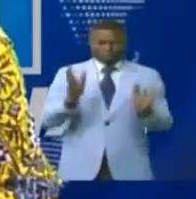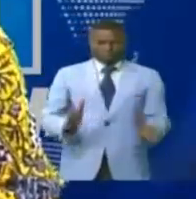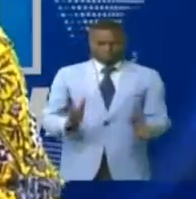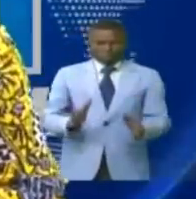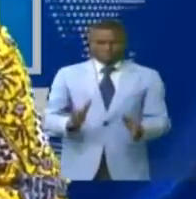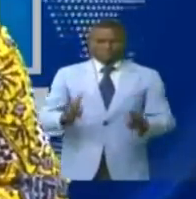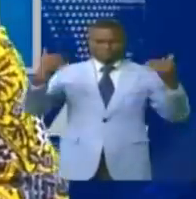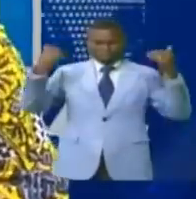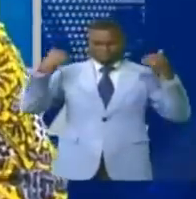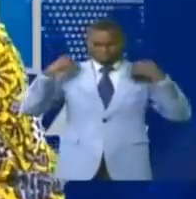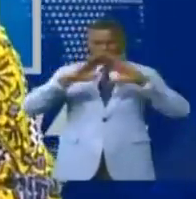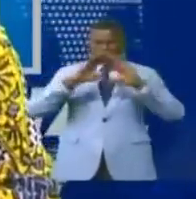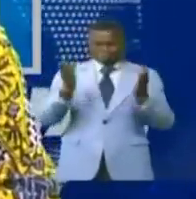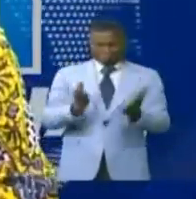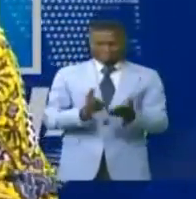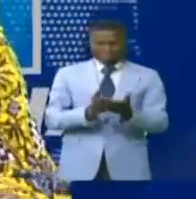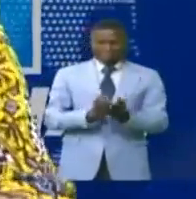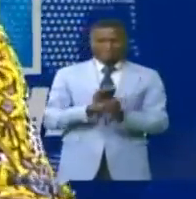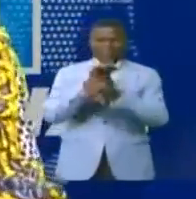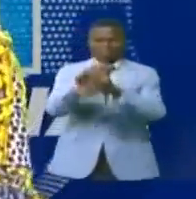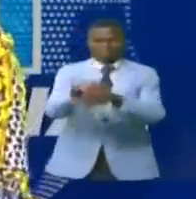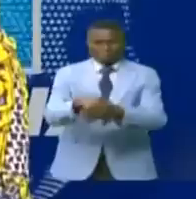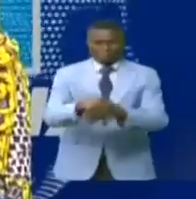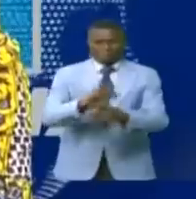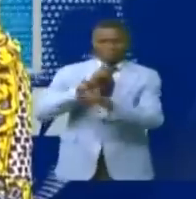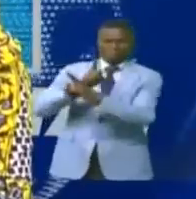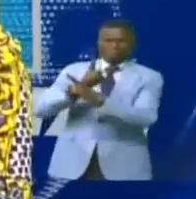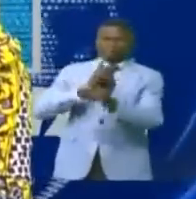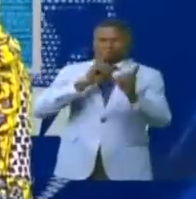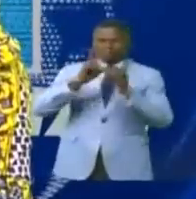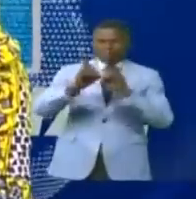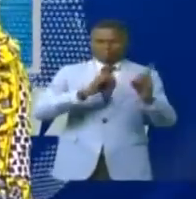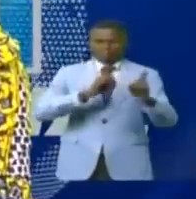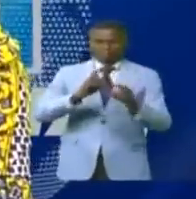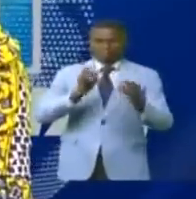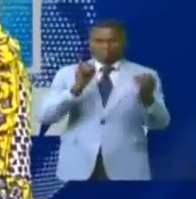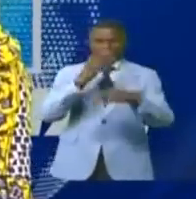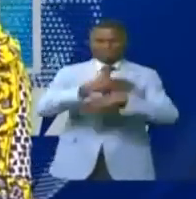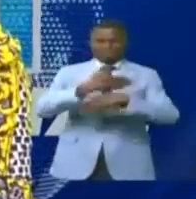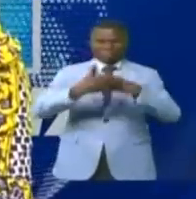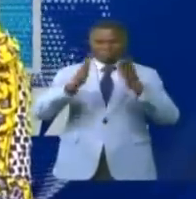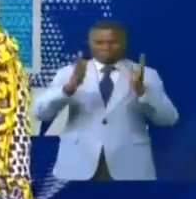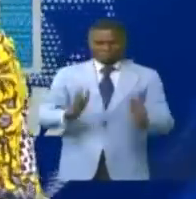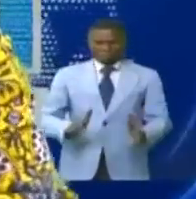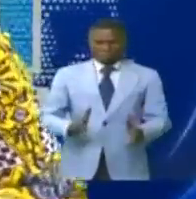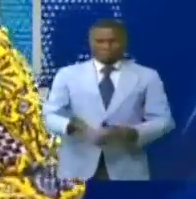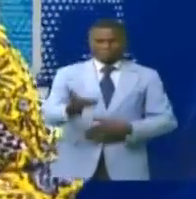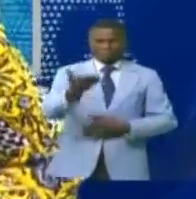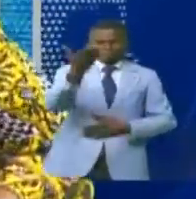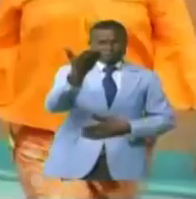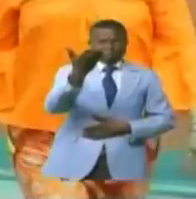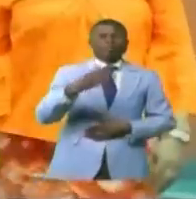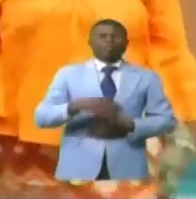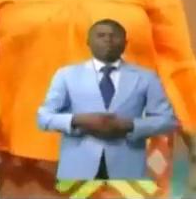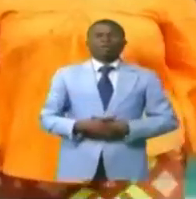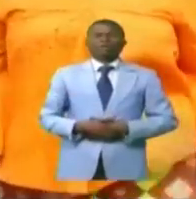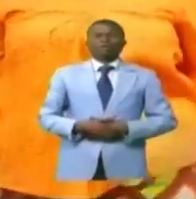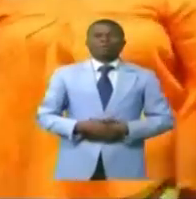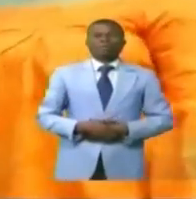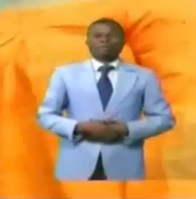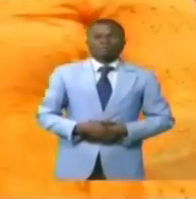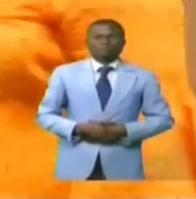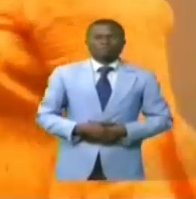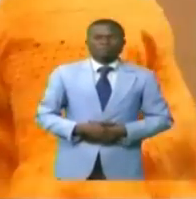L'employeur et les employés se sont engagés à préserver le dialogue constructif. Reportage de Lucie Lavitchisenda. Les